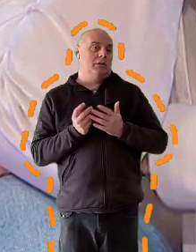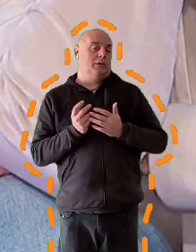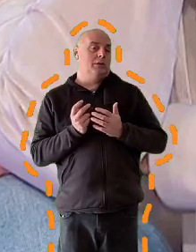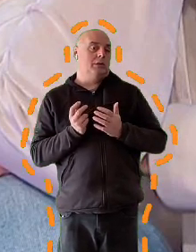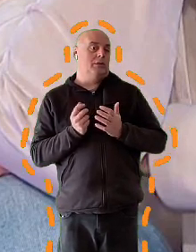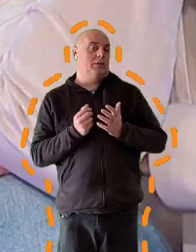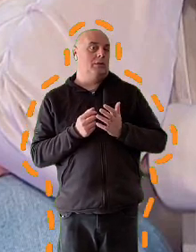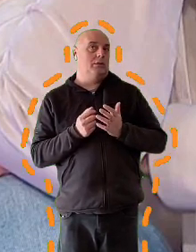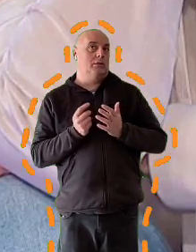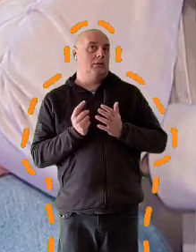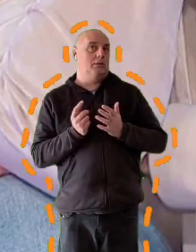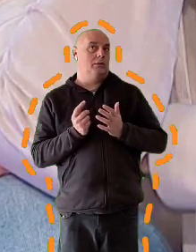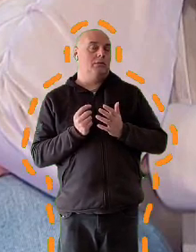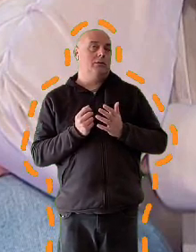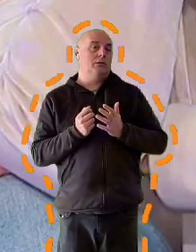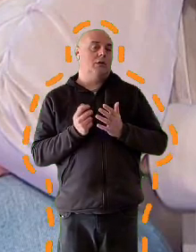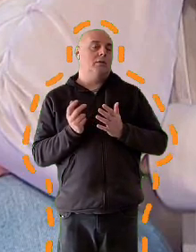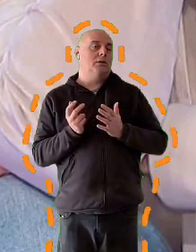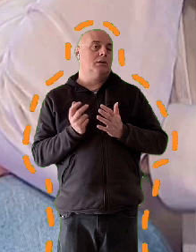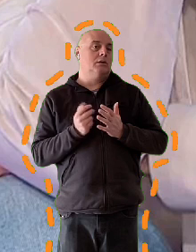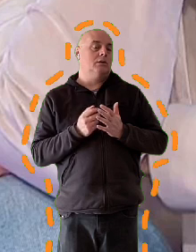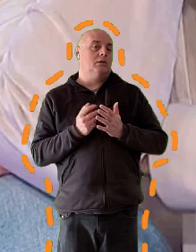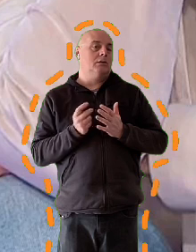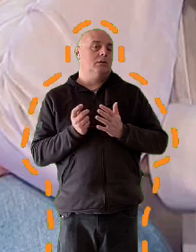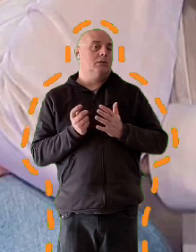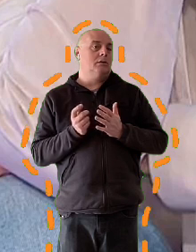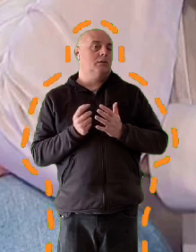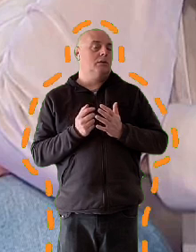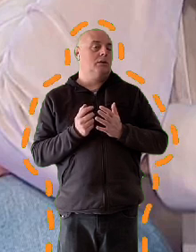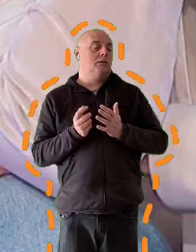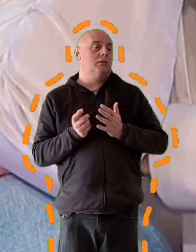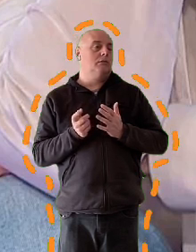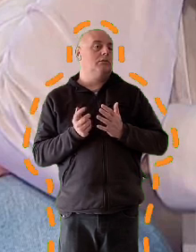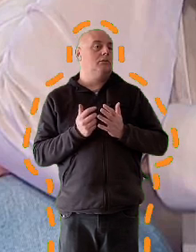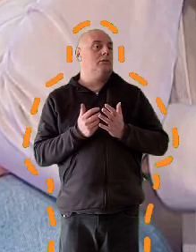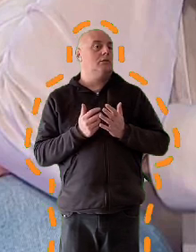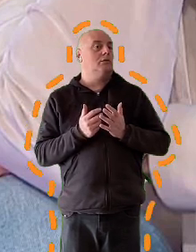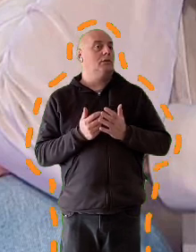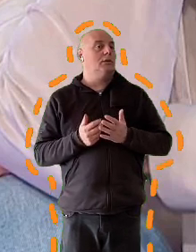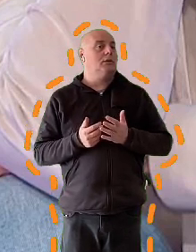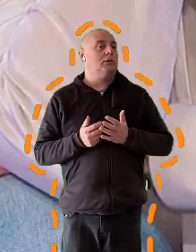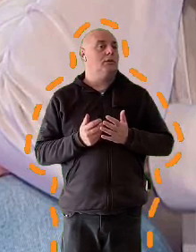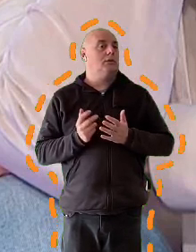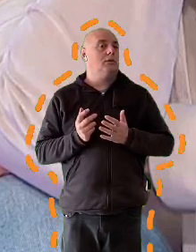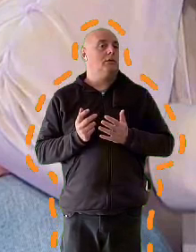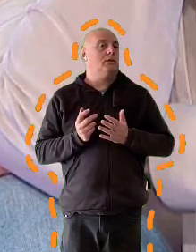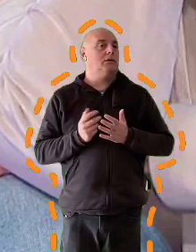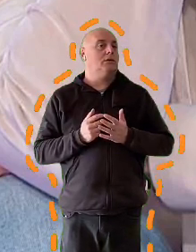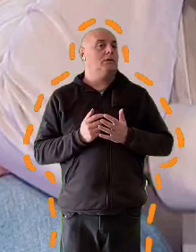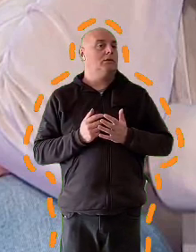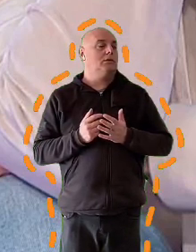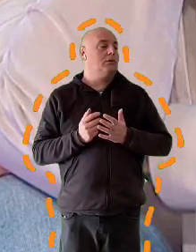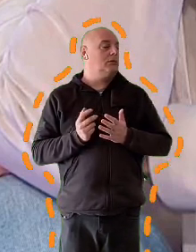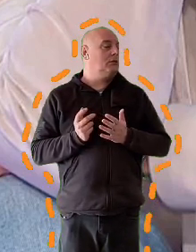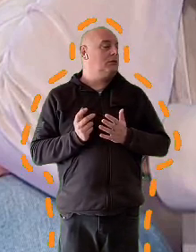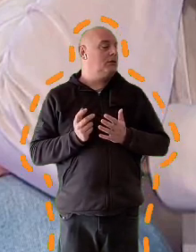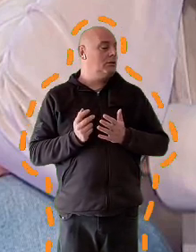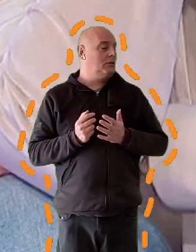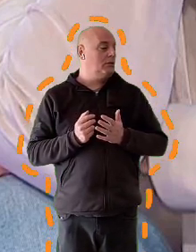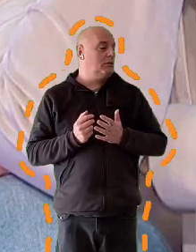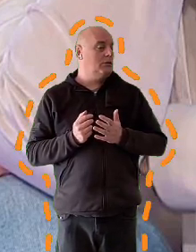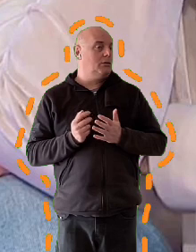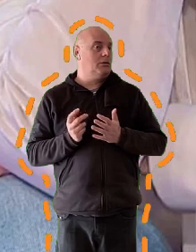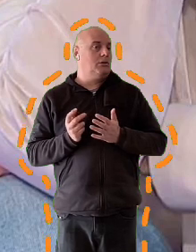Cipollari che oggi ha sempre ribadito di non sbagliarsi mai e di aver sempre creduto al reale interesse di lui